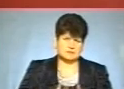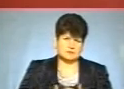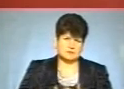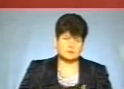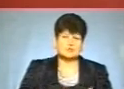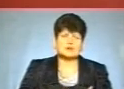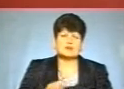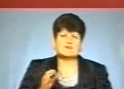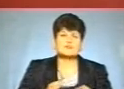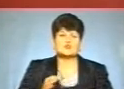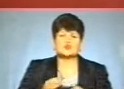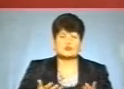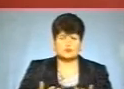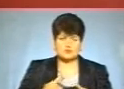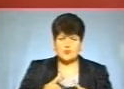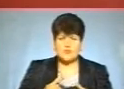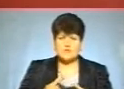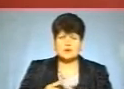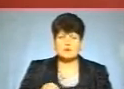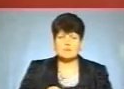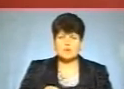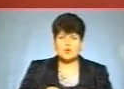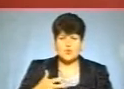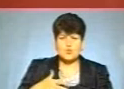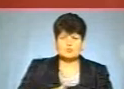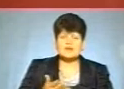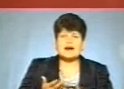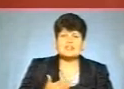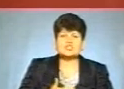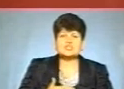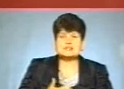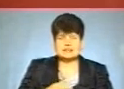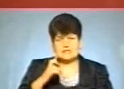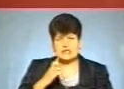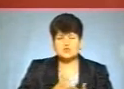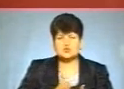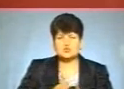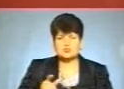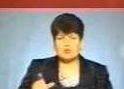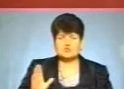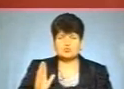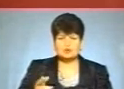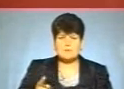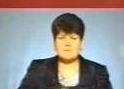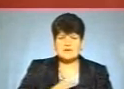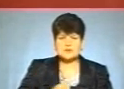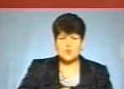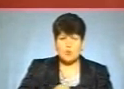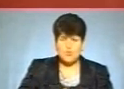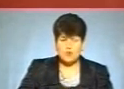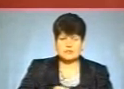який відсоток, якщо ми говоримо про розуміння, яка частина держслужбовців будуть без роботи, і